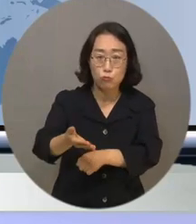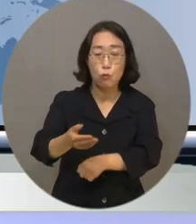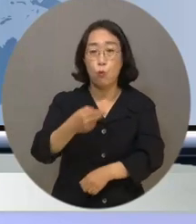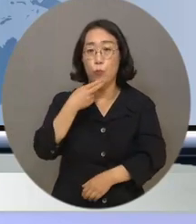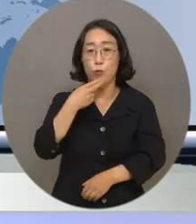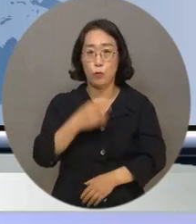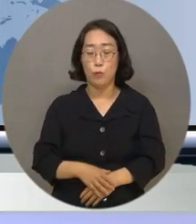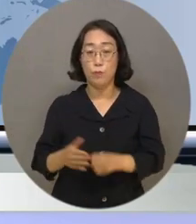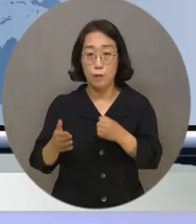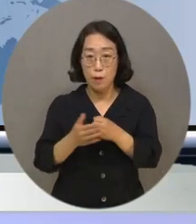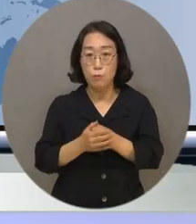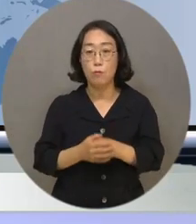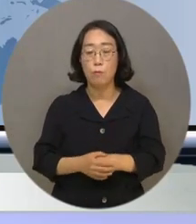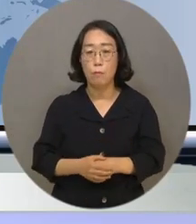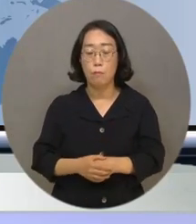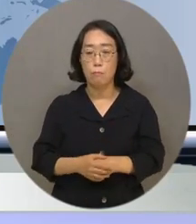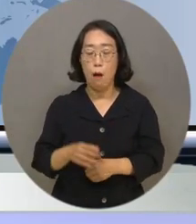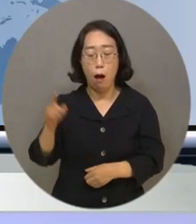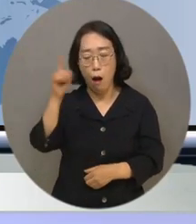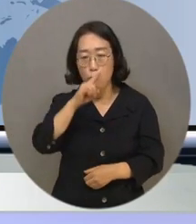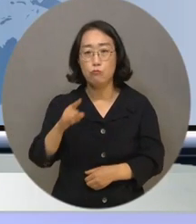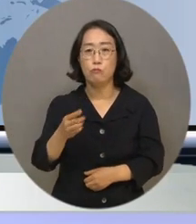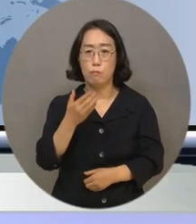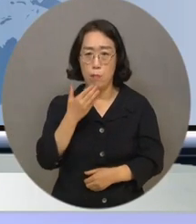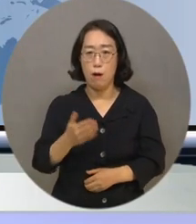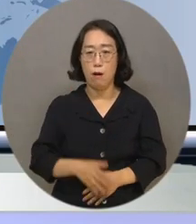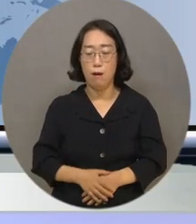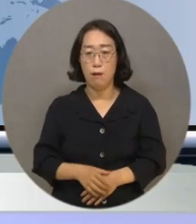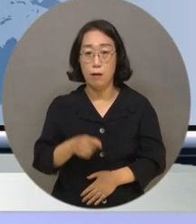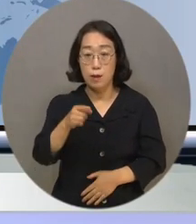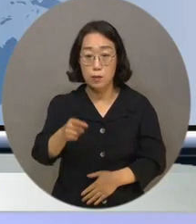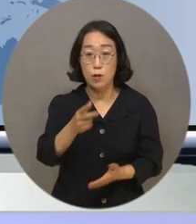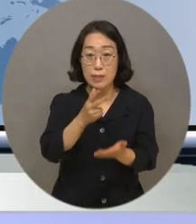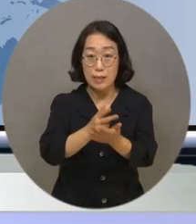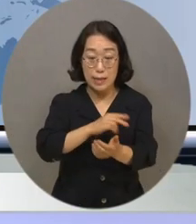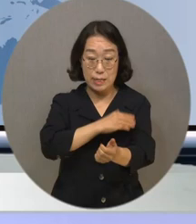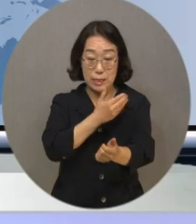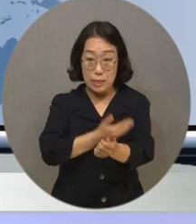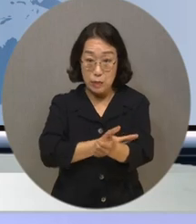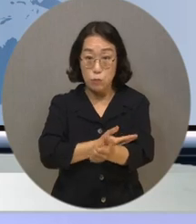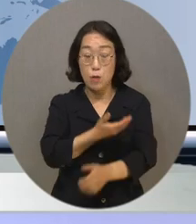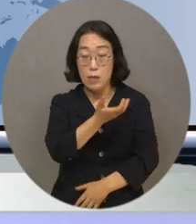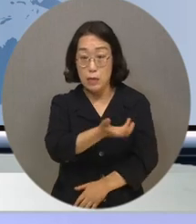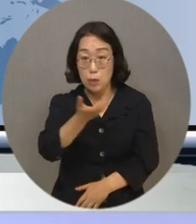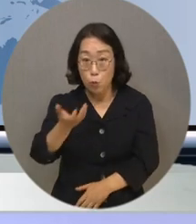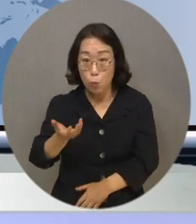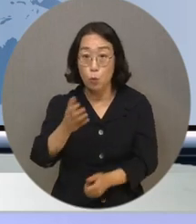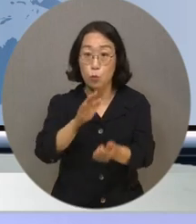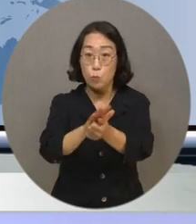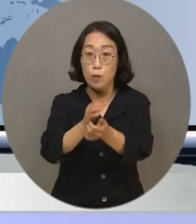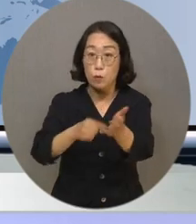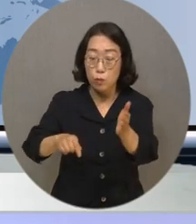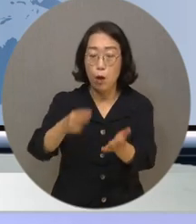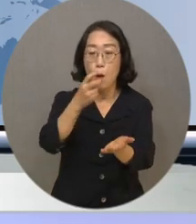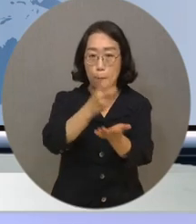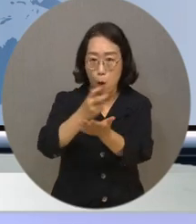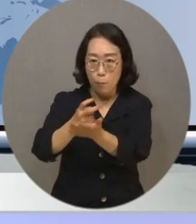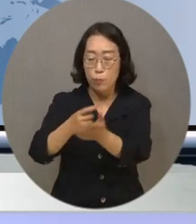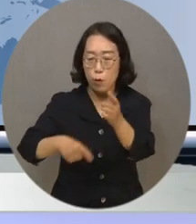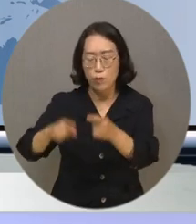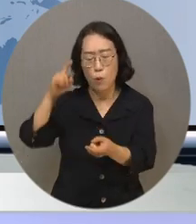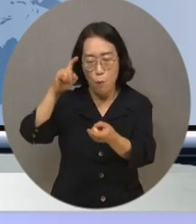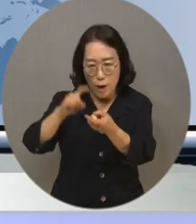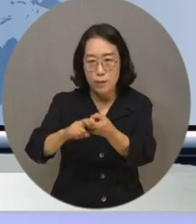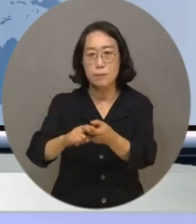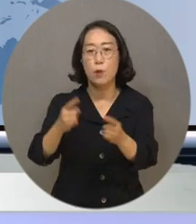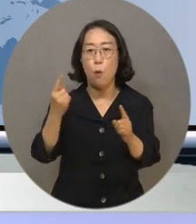합니다. 말 그대로 사각지대인 겁니다. 장애인 이동권 보장, 이 법안 마련에서 나아가 지속적인